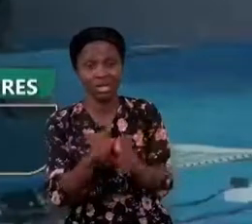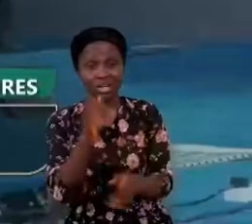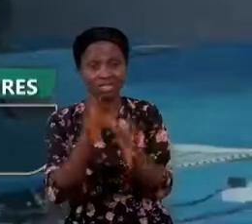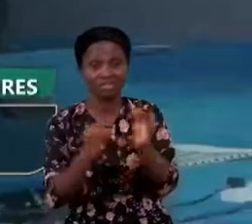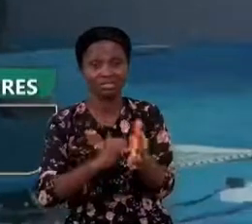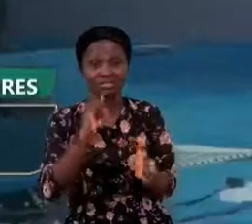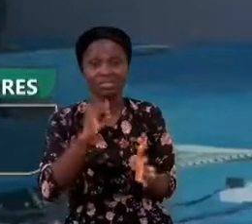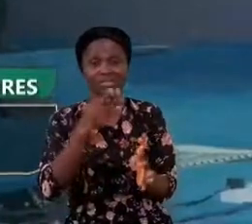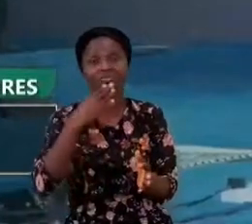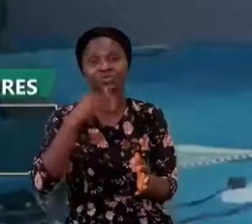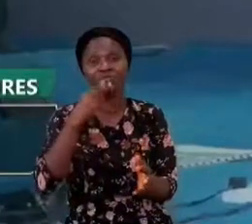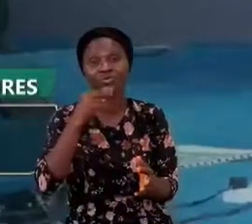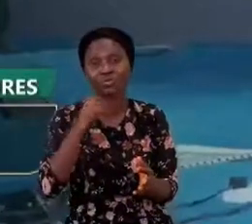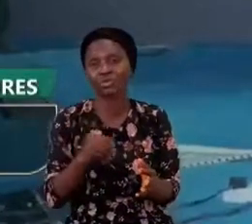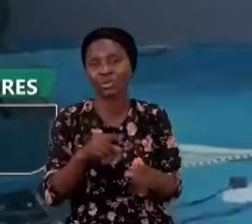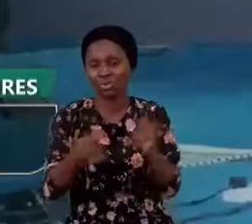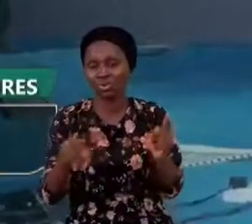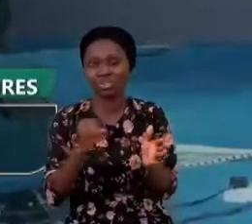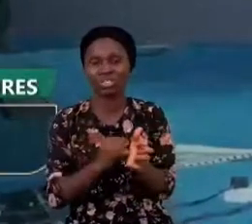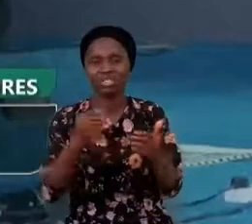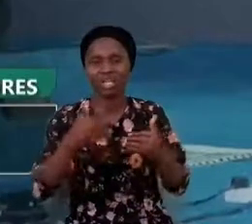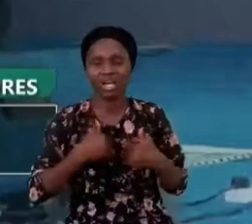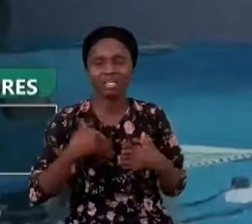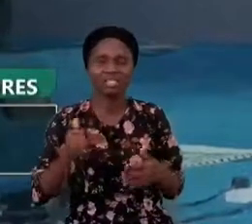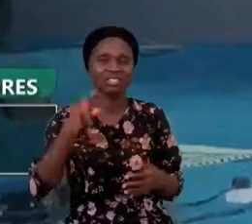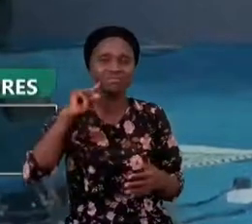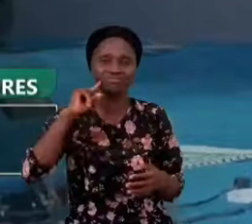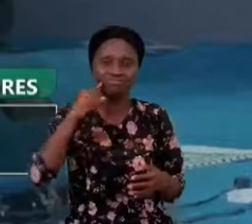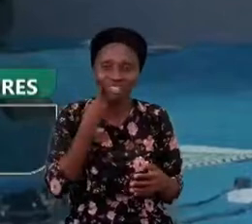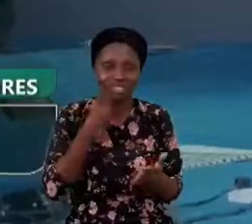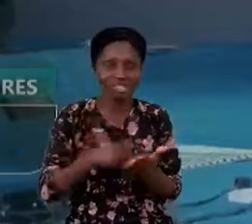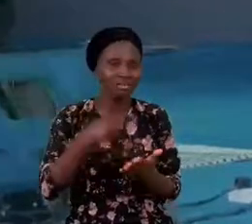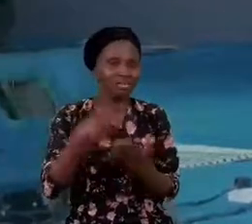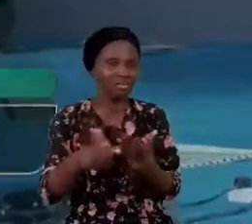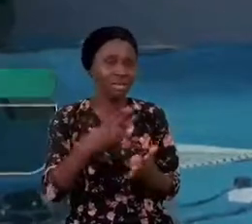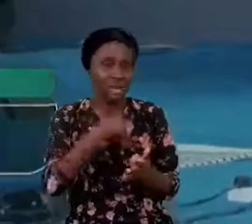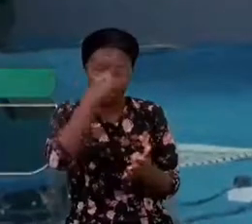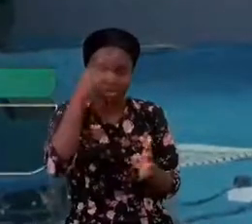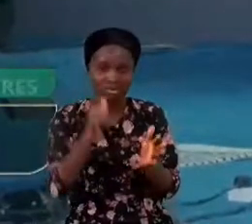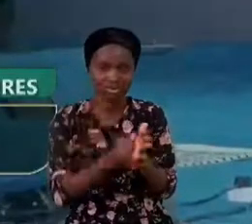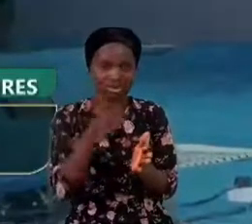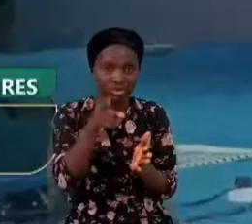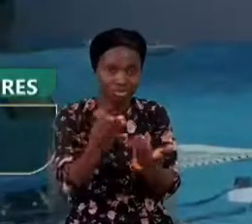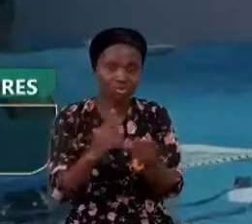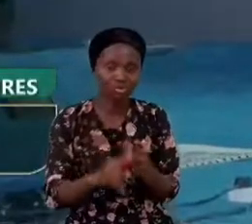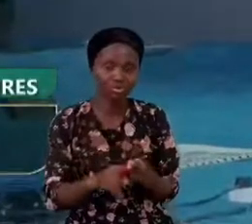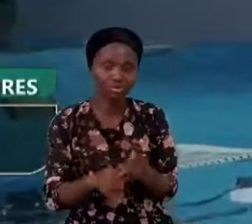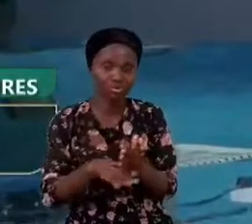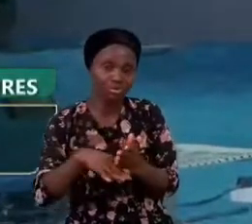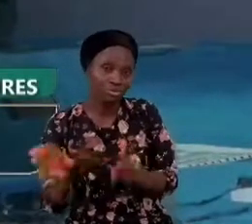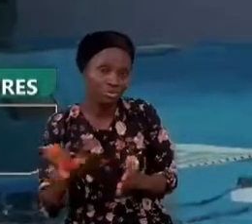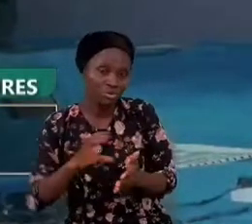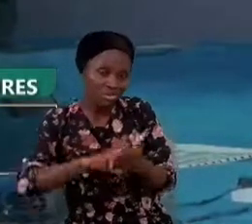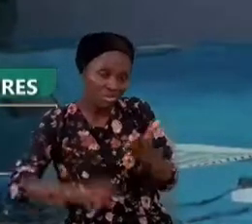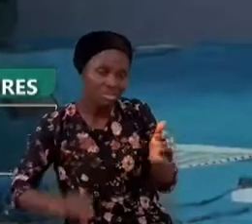donc, vous devez vous débarrasser de cette douceur amère et de ce sacrilège amer. C'est quand